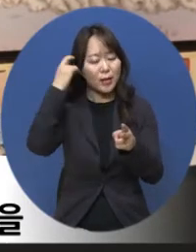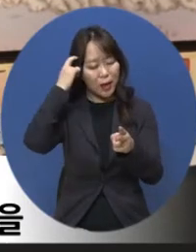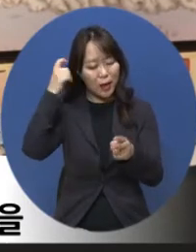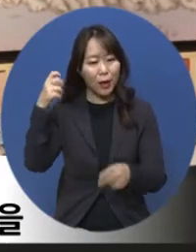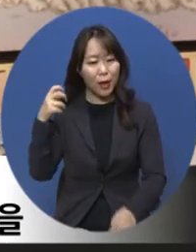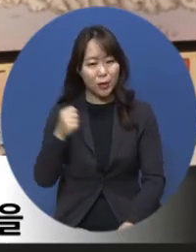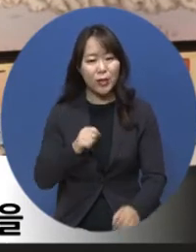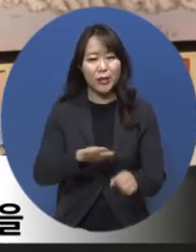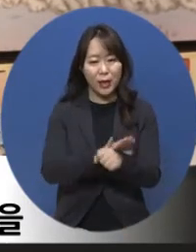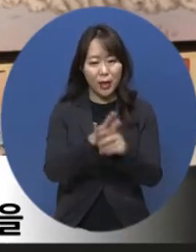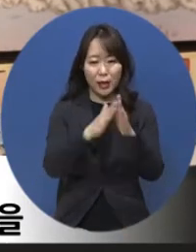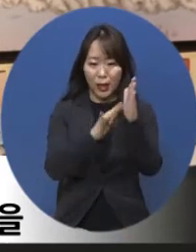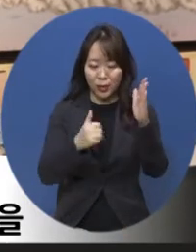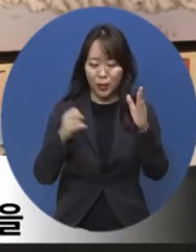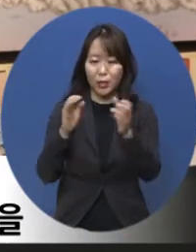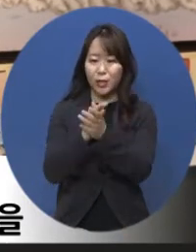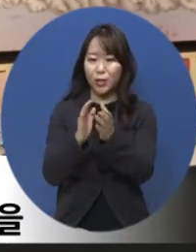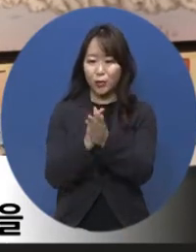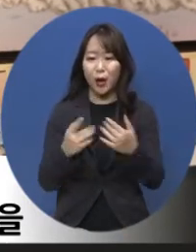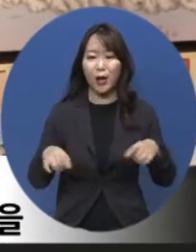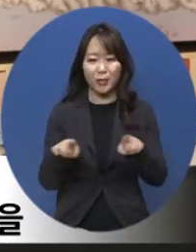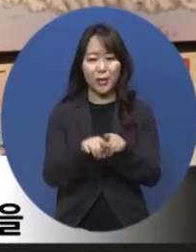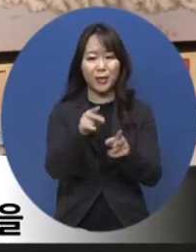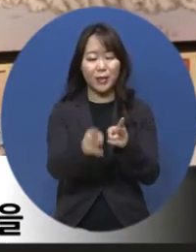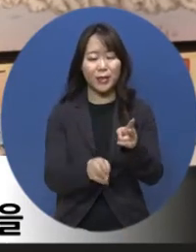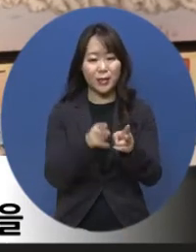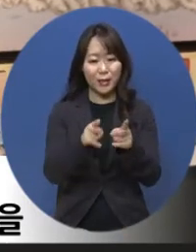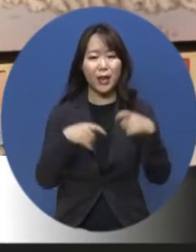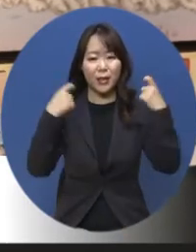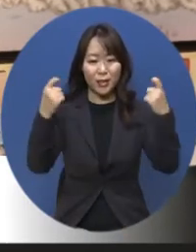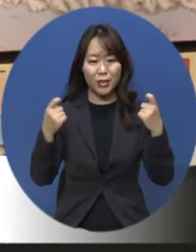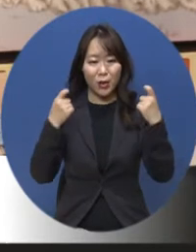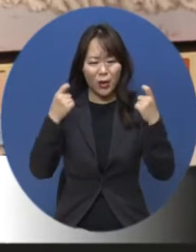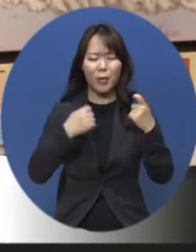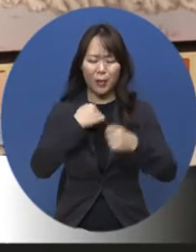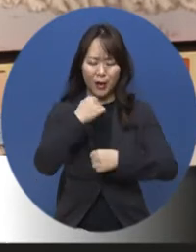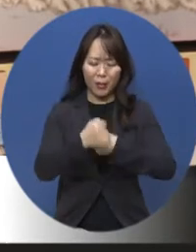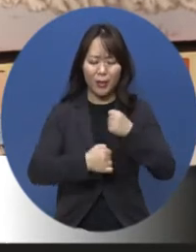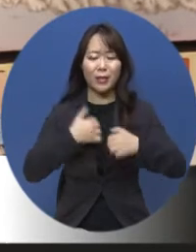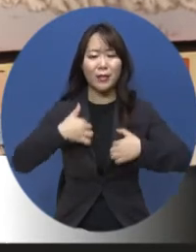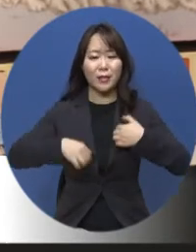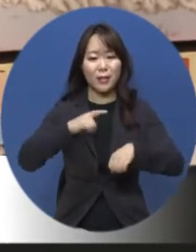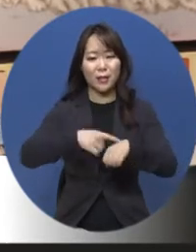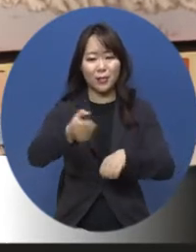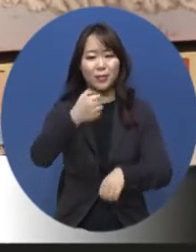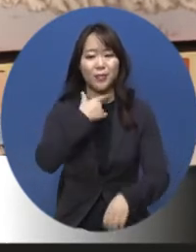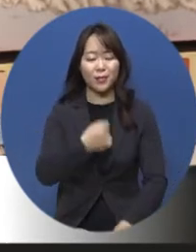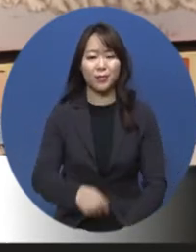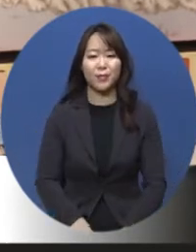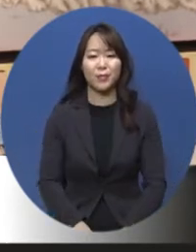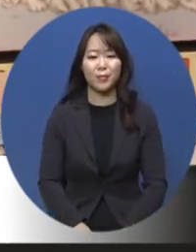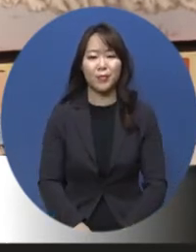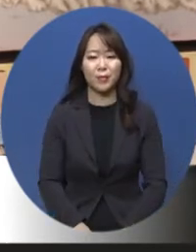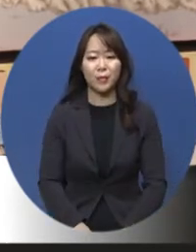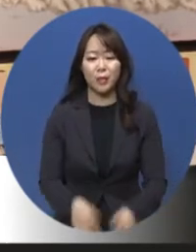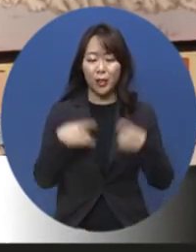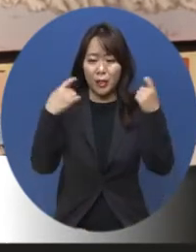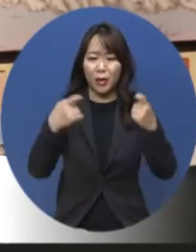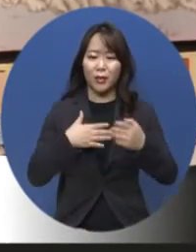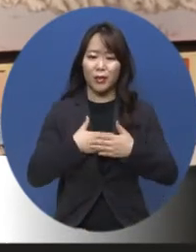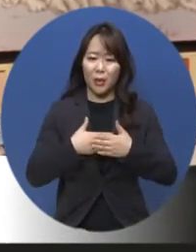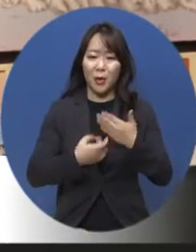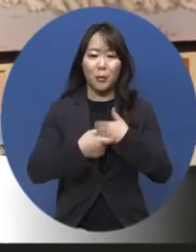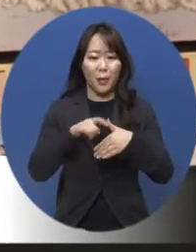하시고 사랑하는 가족과 또는 친구와 함께 기차 여행을 마음껏 즐기셨으면 좋겠습니다. 여행에